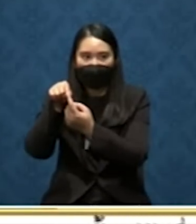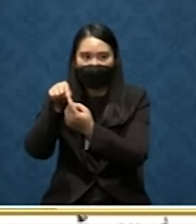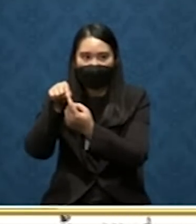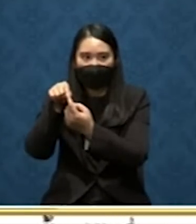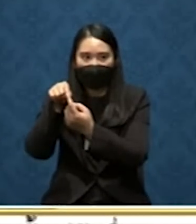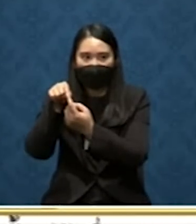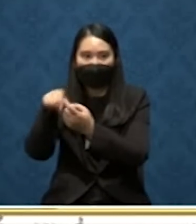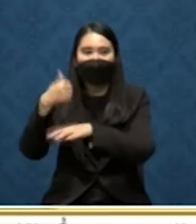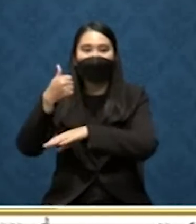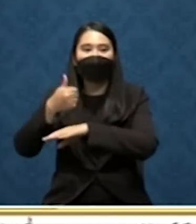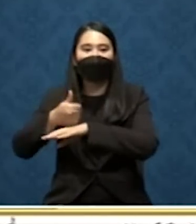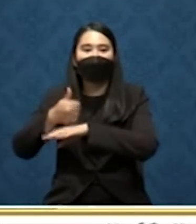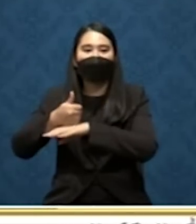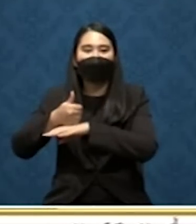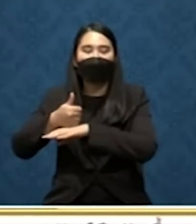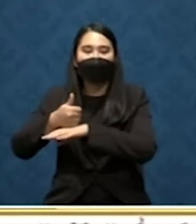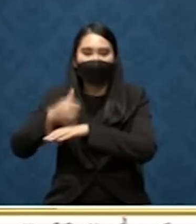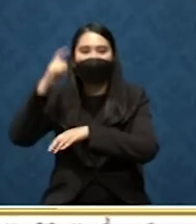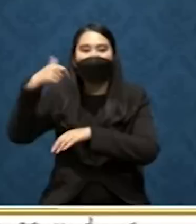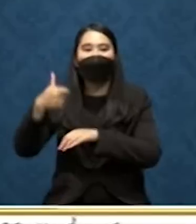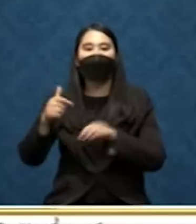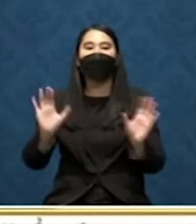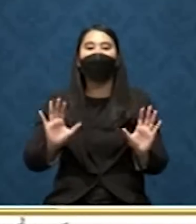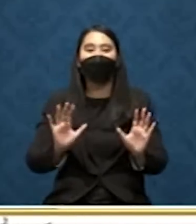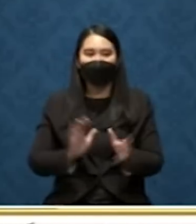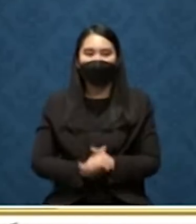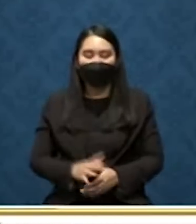พูดถผู้นำของประเทศเพื่อนบ้านเลยนะครับ